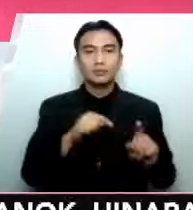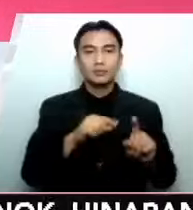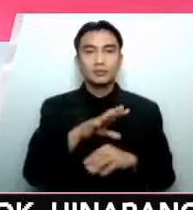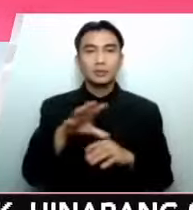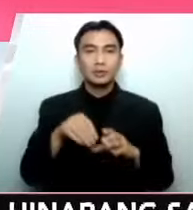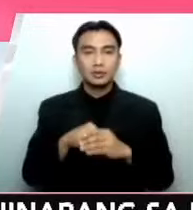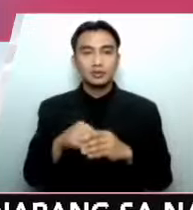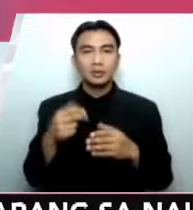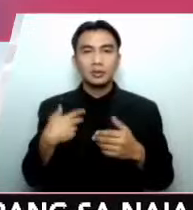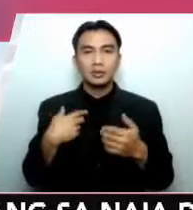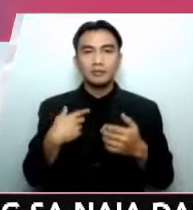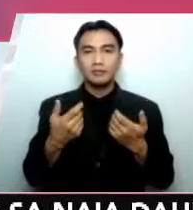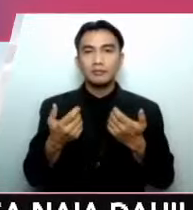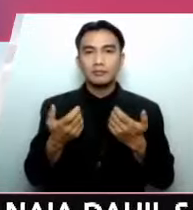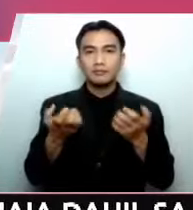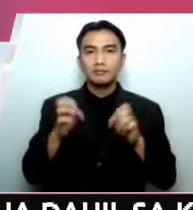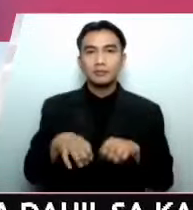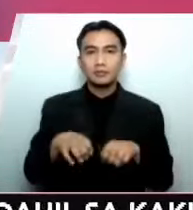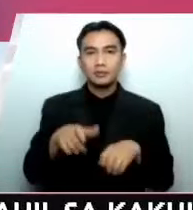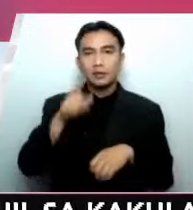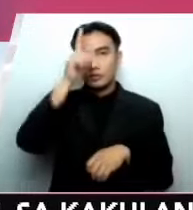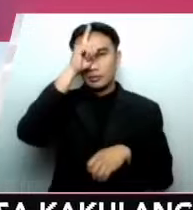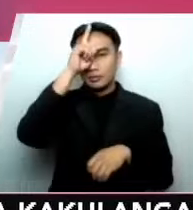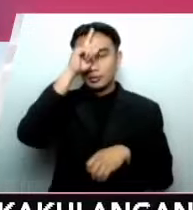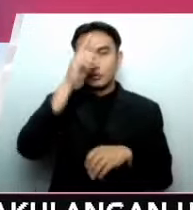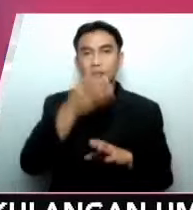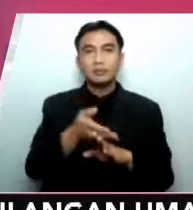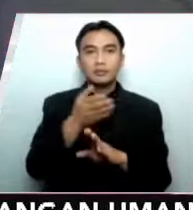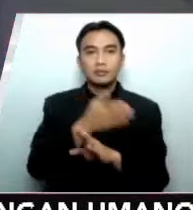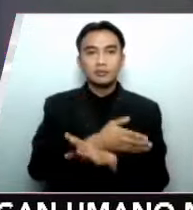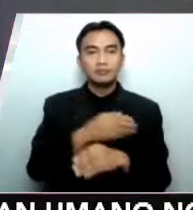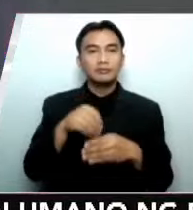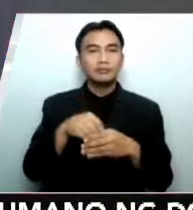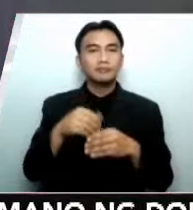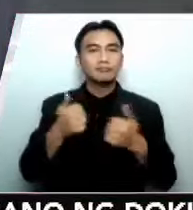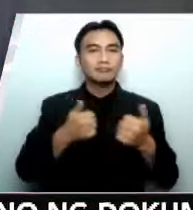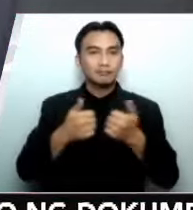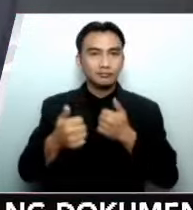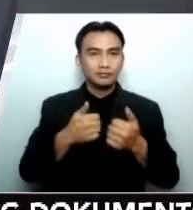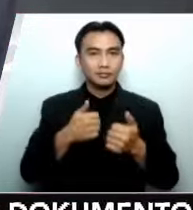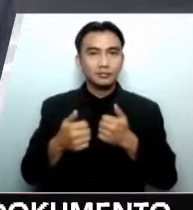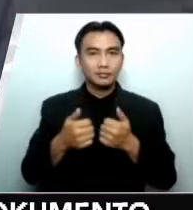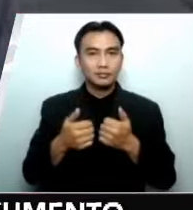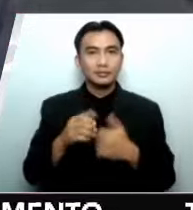February 23 bago ang World Indoor Championship sa Scotland sa Marso.